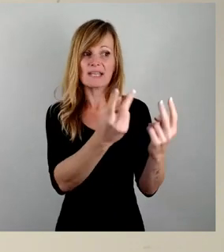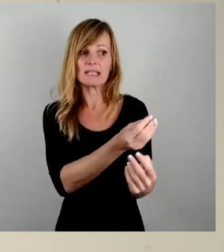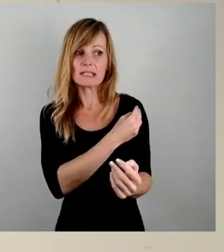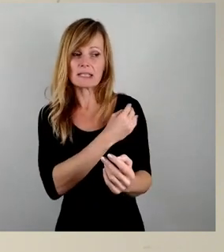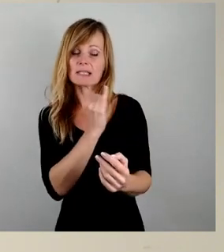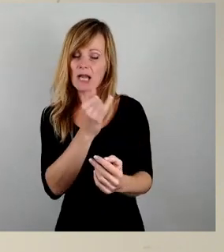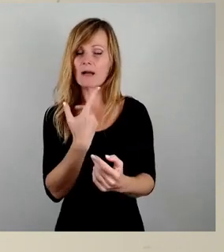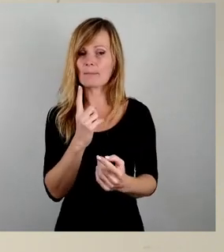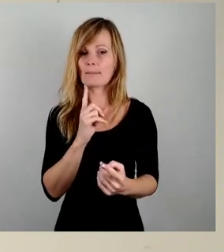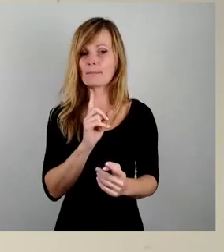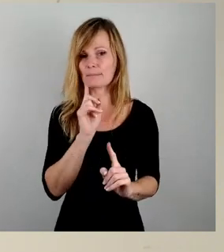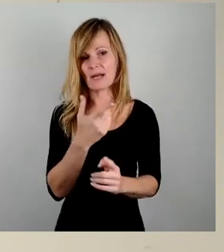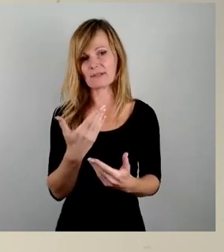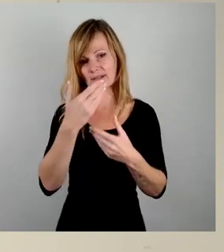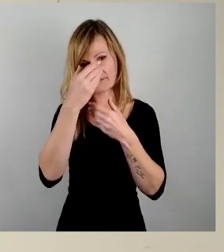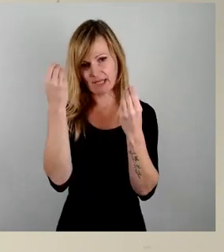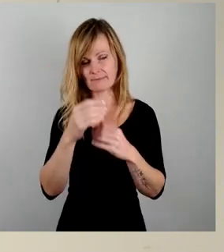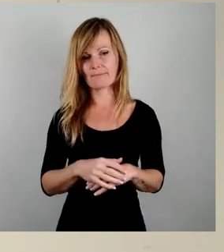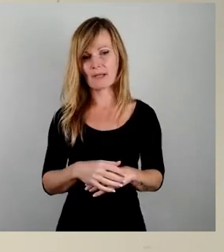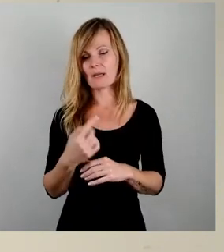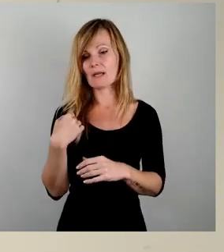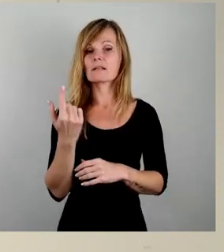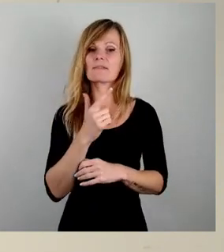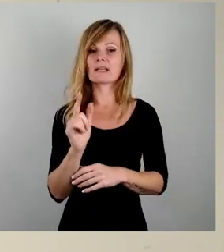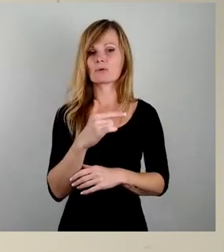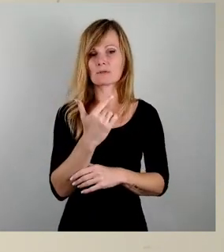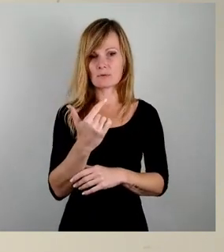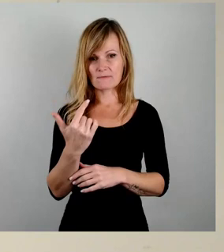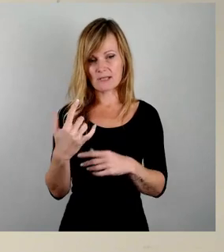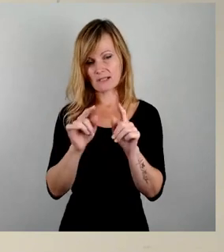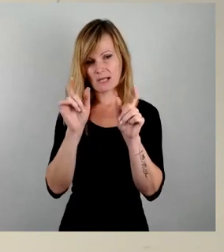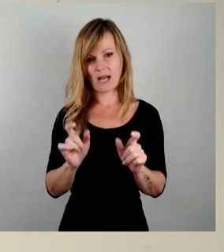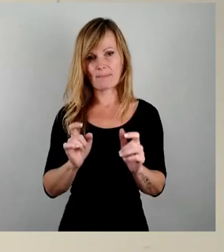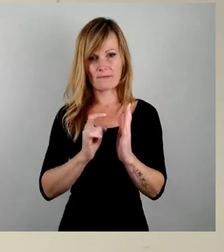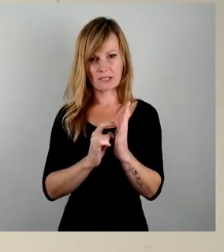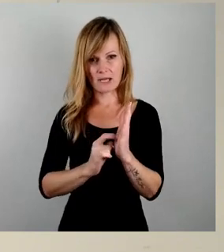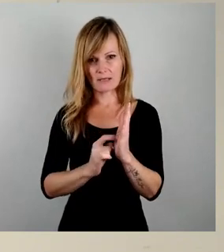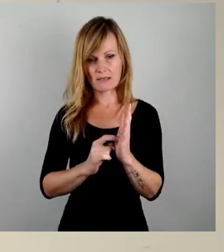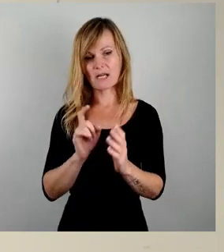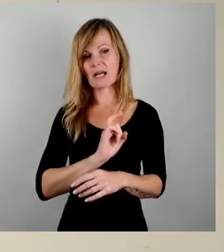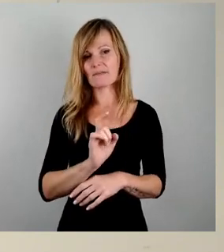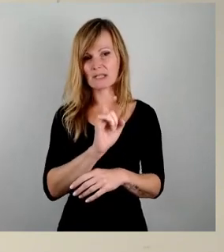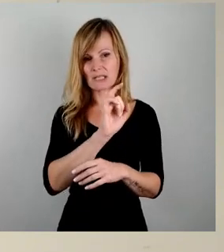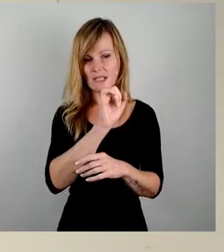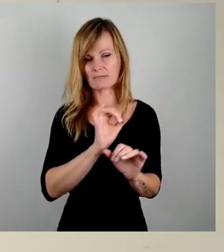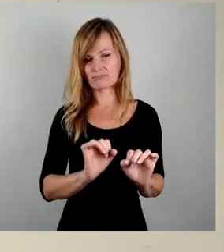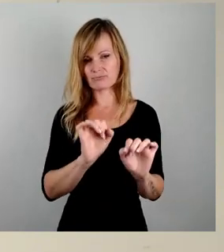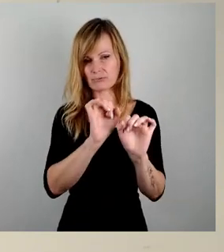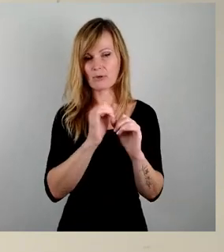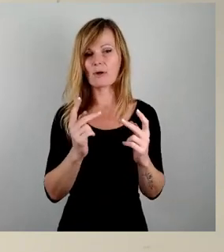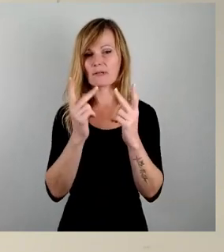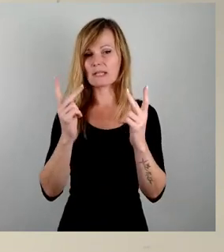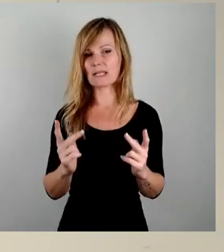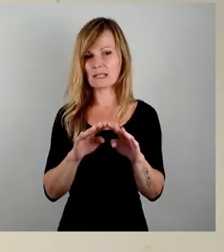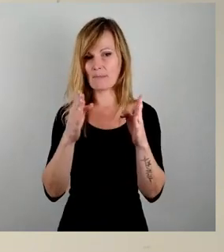seit 2022 einen Rahmen, Vertrag, was Graffiti-Schmierereien an öffentlichen Gebäuden angeht, wie